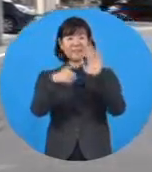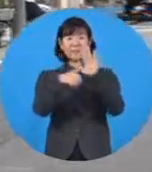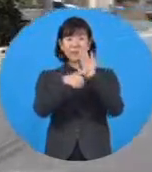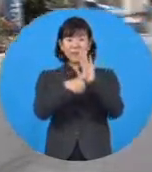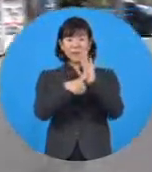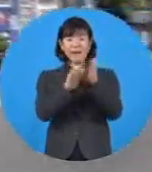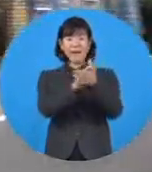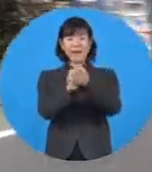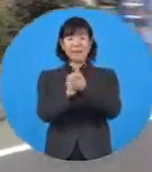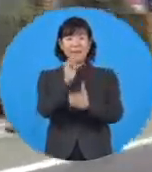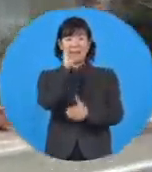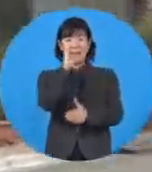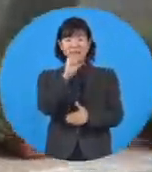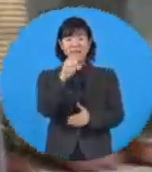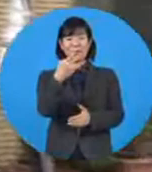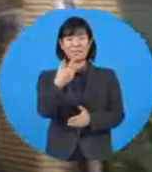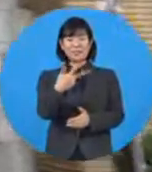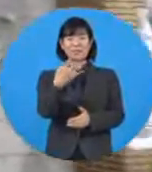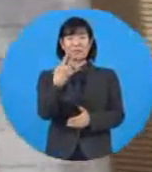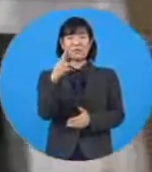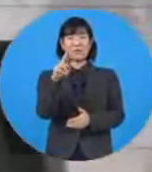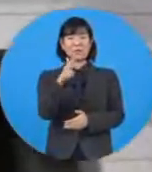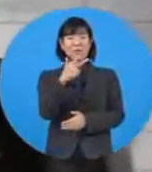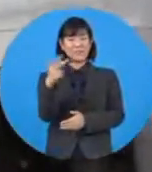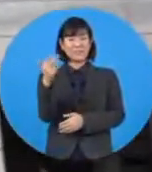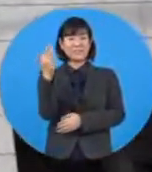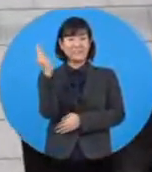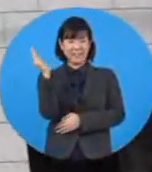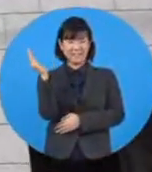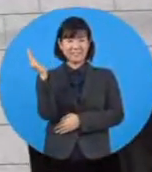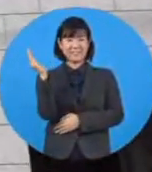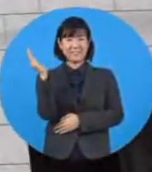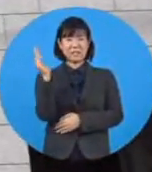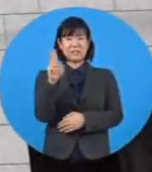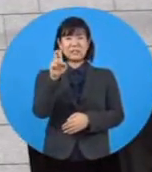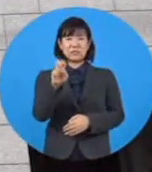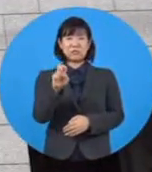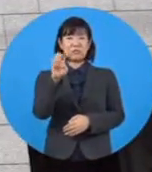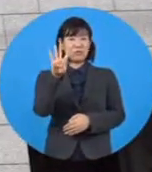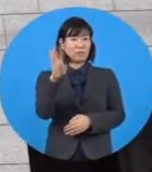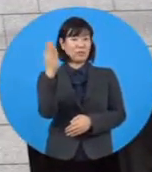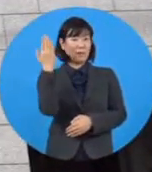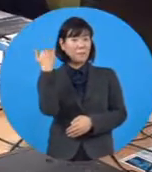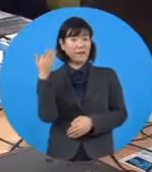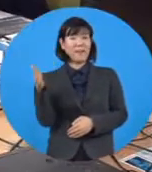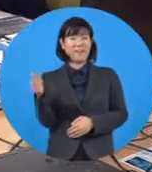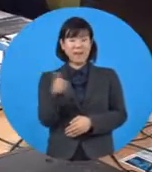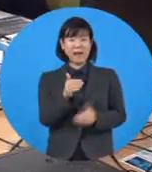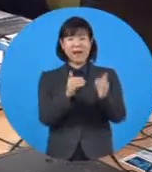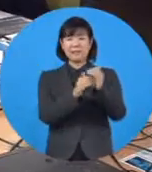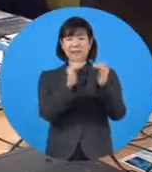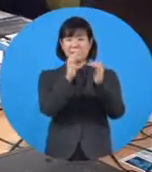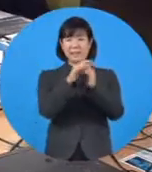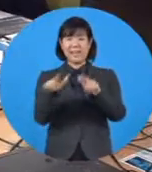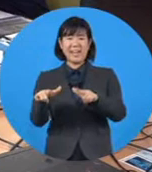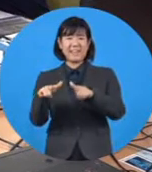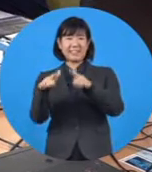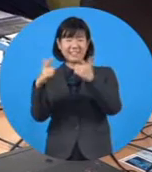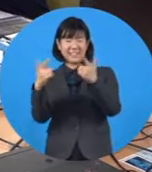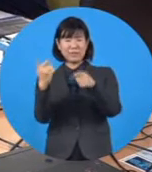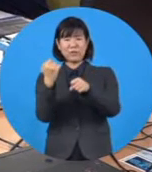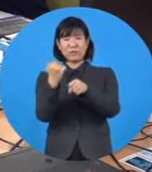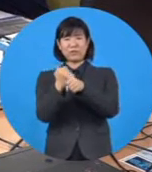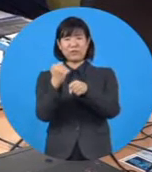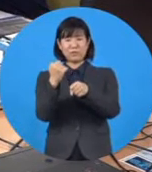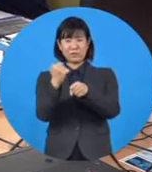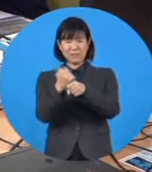最後に訪れたのは弥生町にある仲良し商事。24年前から竹や木を使った日用雑貨を